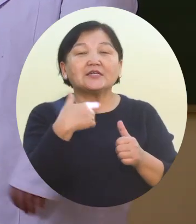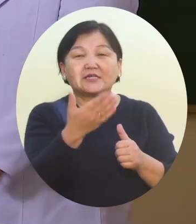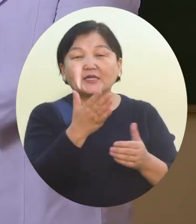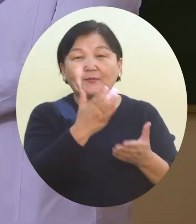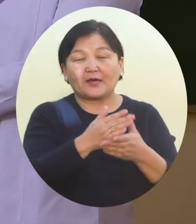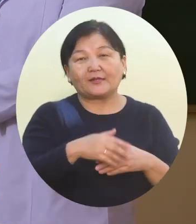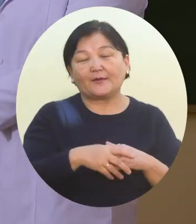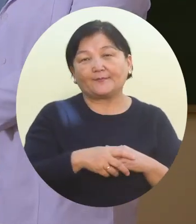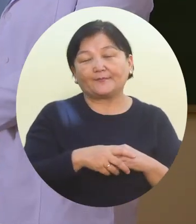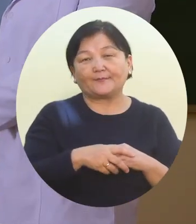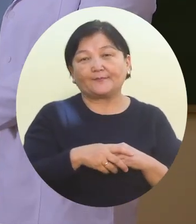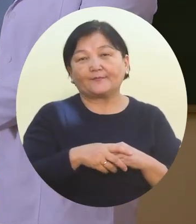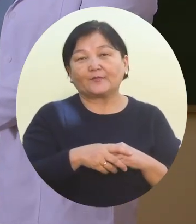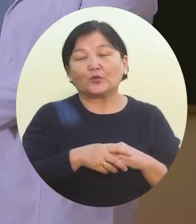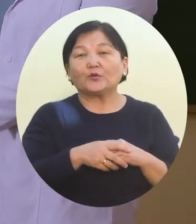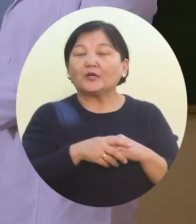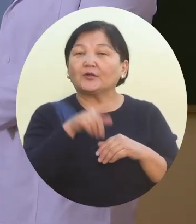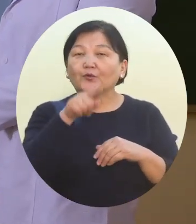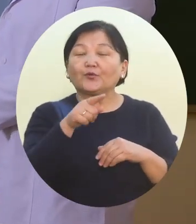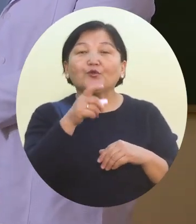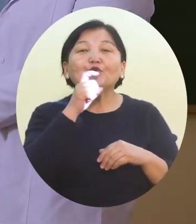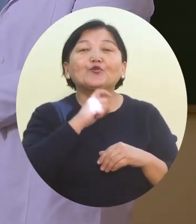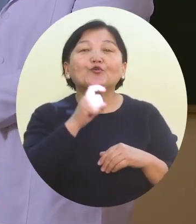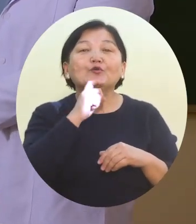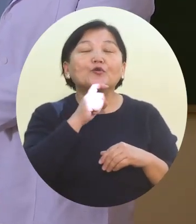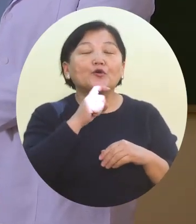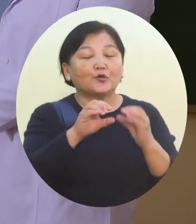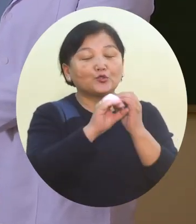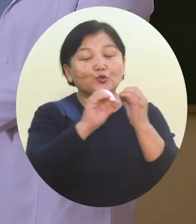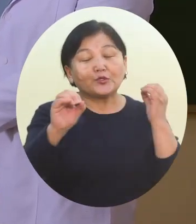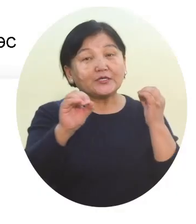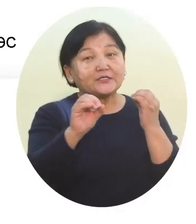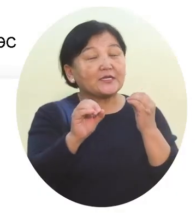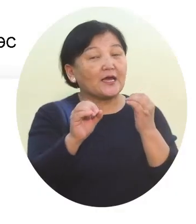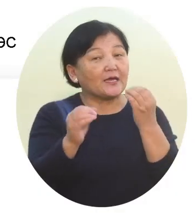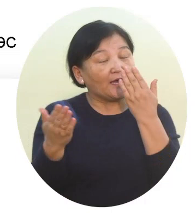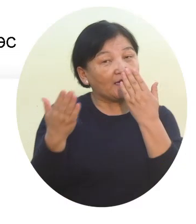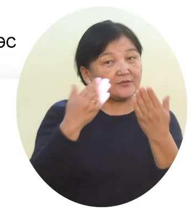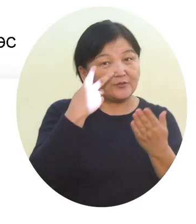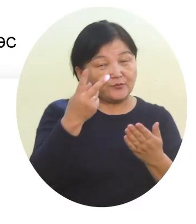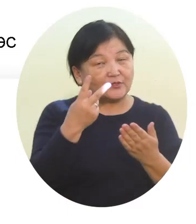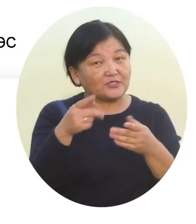бол төстэй талаас байна. Тийм ээ хүүхдүүд ээ? Юугаараа төстэй байна вэ?